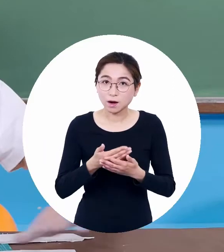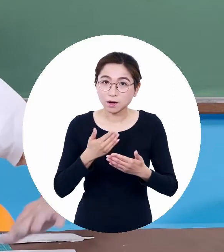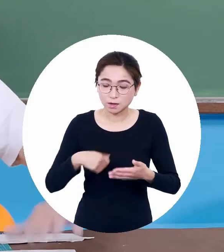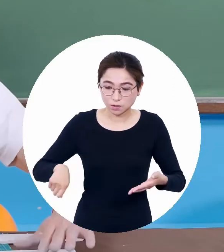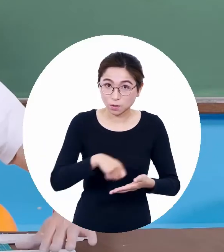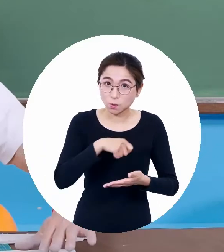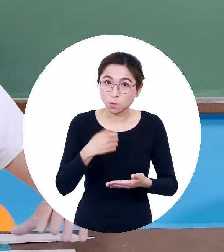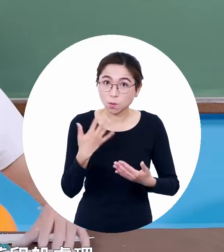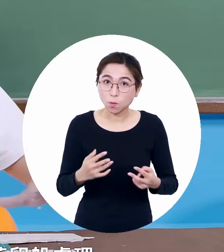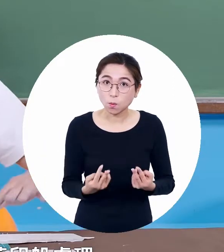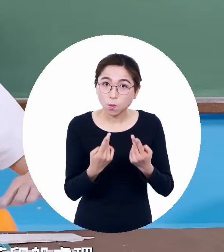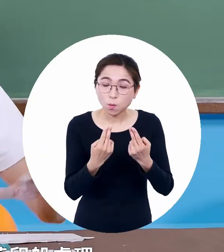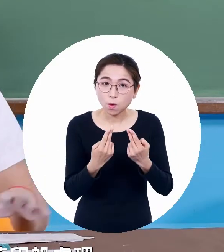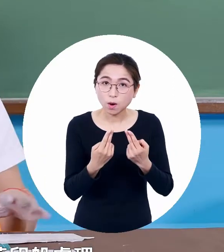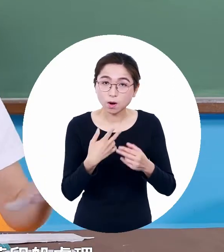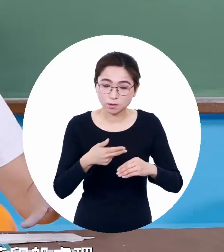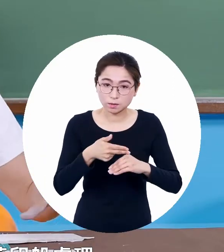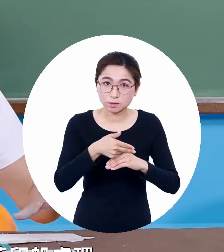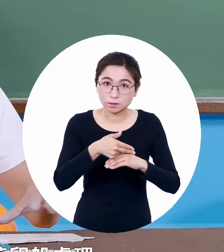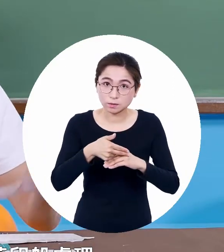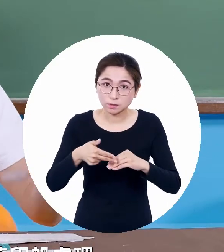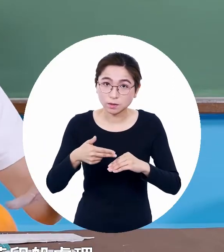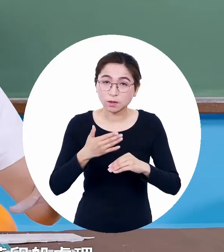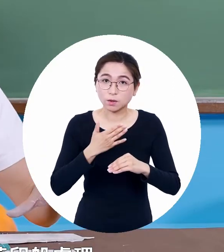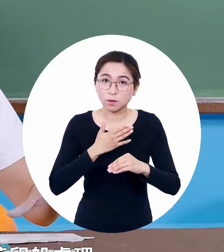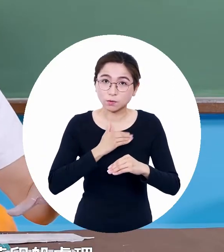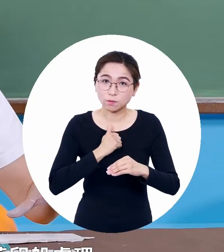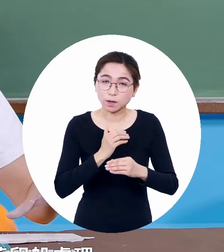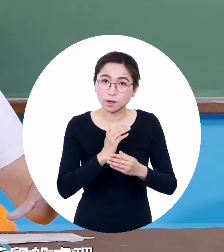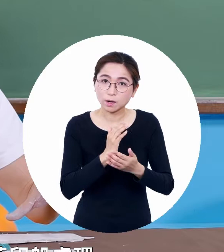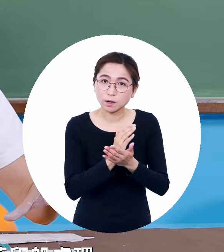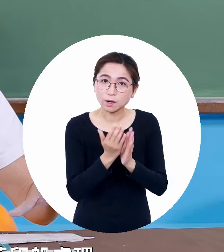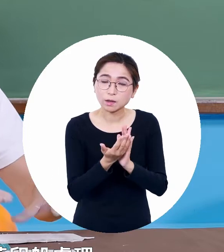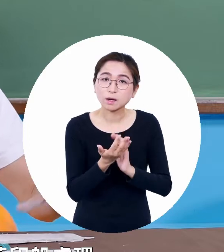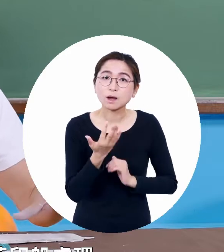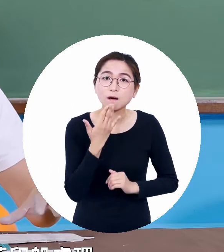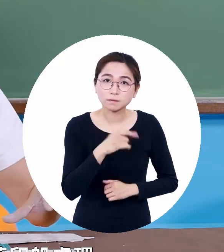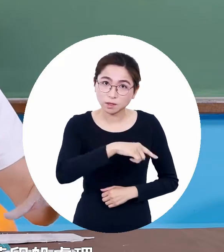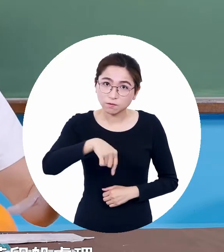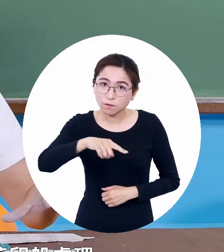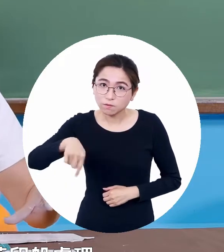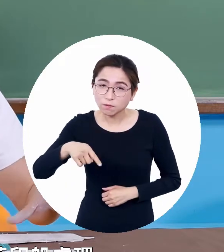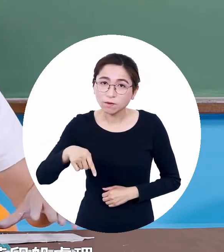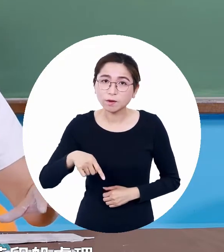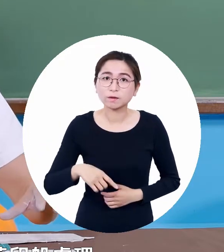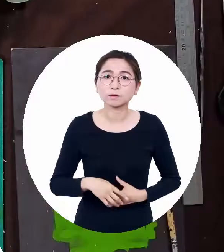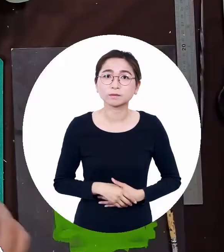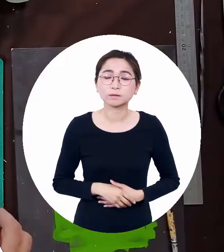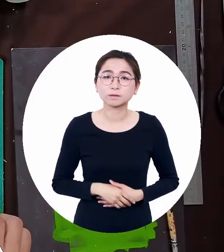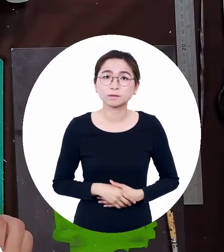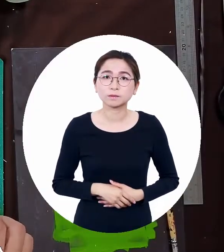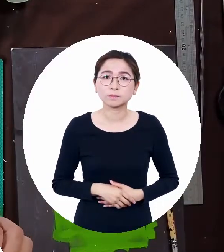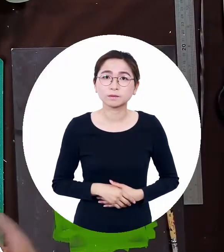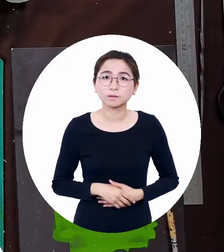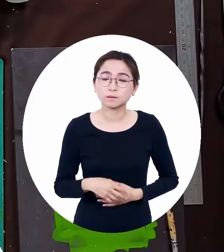先印咗草地之後咧，我哋之前咧 cut 咗就係預備嗰啲唔同顏色部位，好似 chop 印仔咁樣啦。